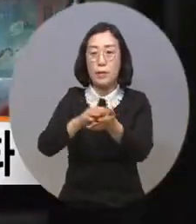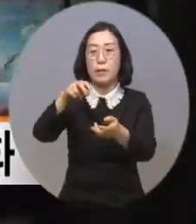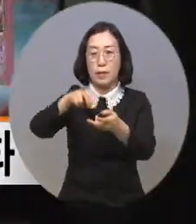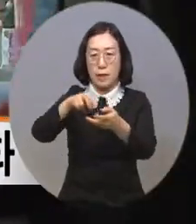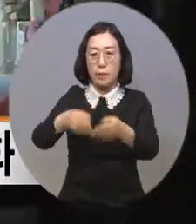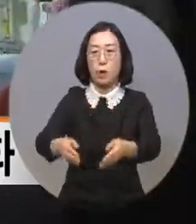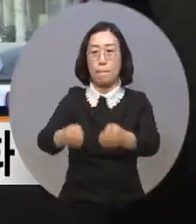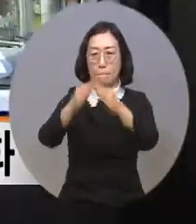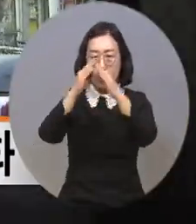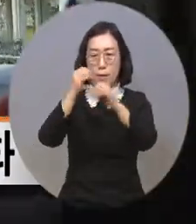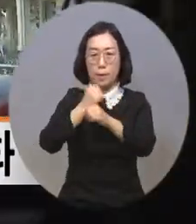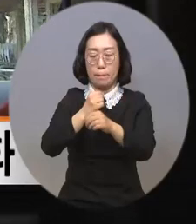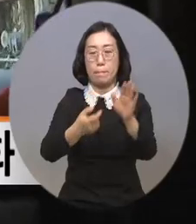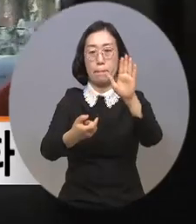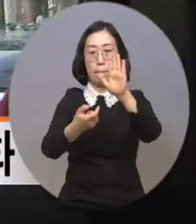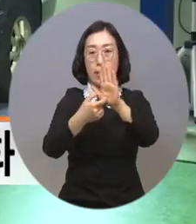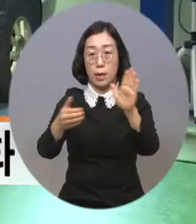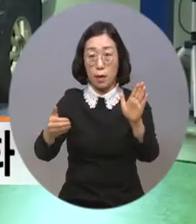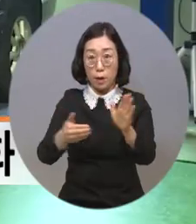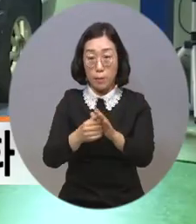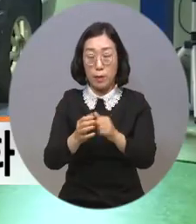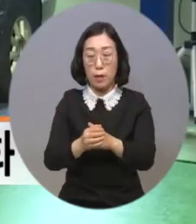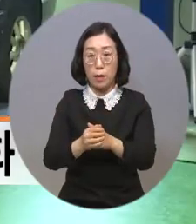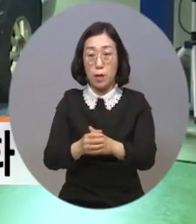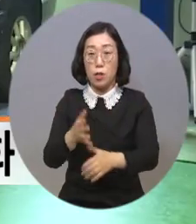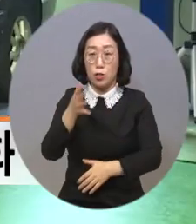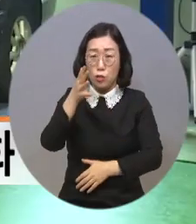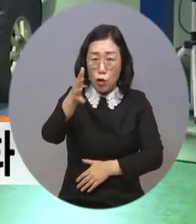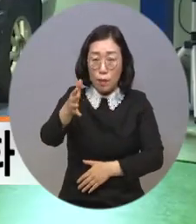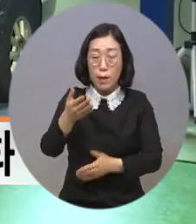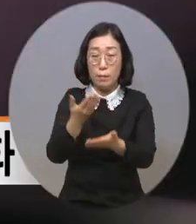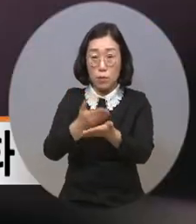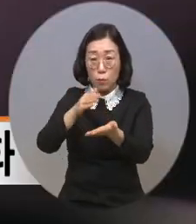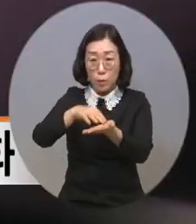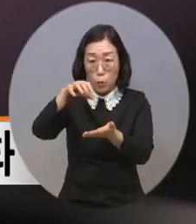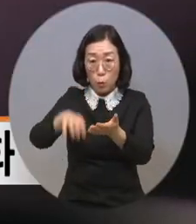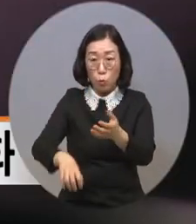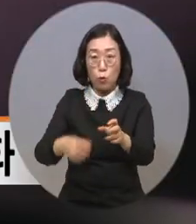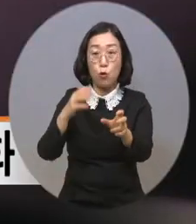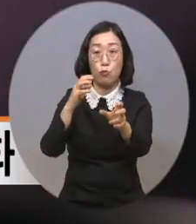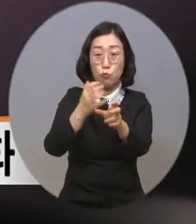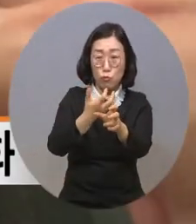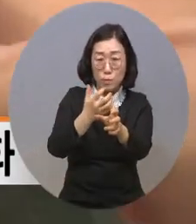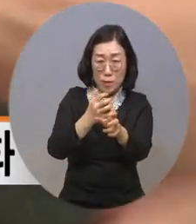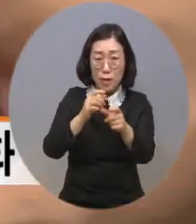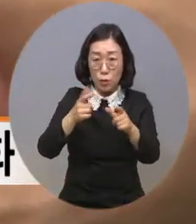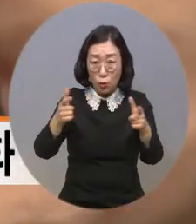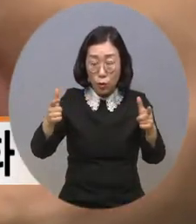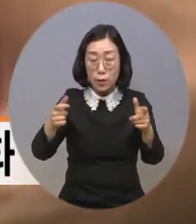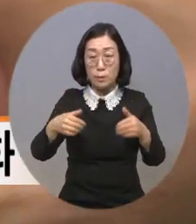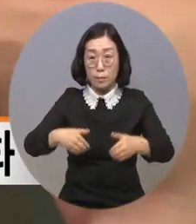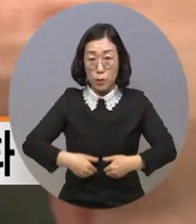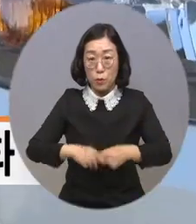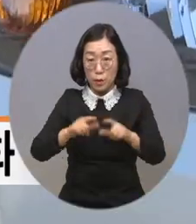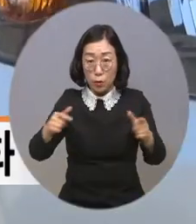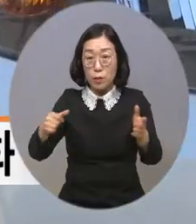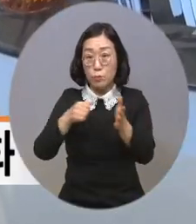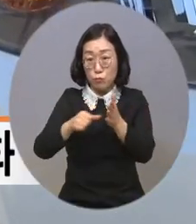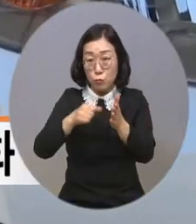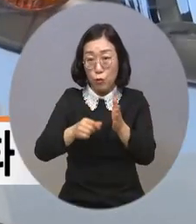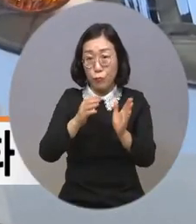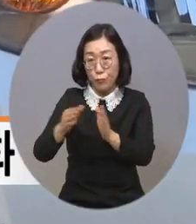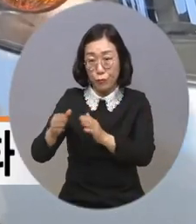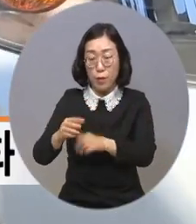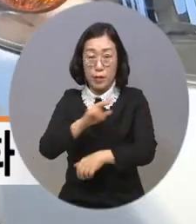밝혔습니다. 구급차 전담 정비센터는 구급차 정비에 필요한 전용 장비 등을 갖추고 자동차 정비